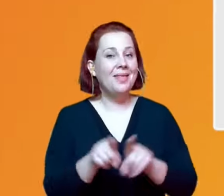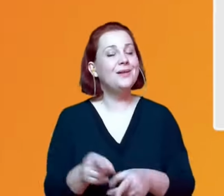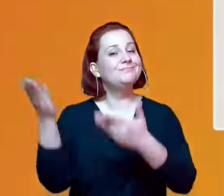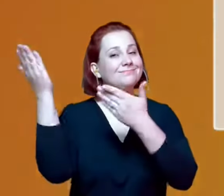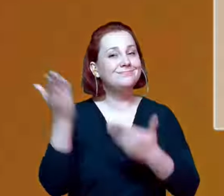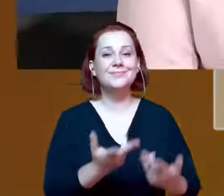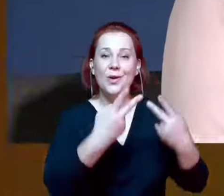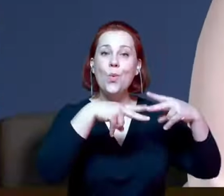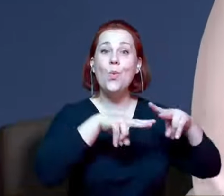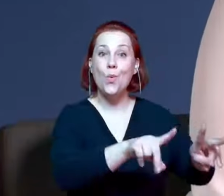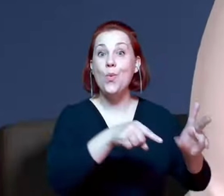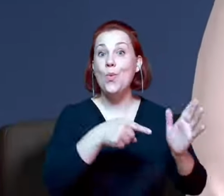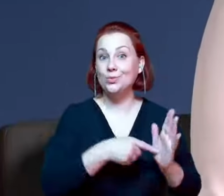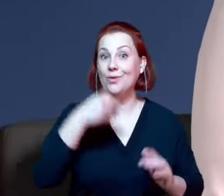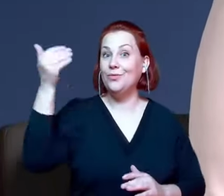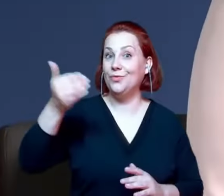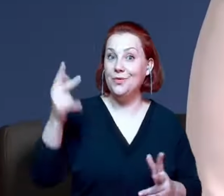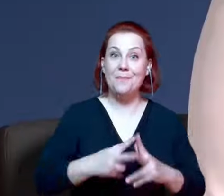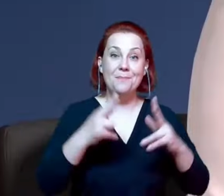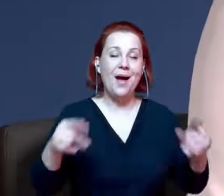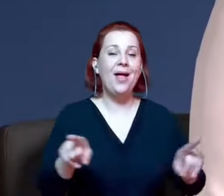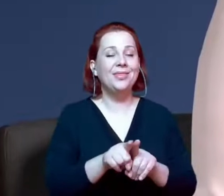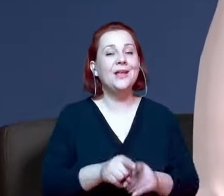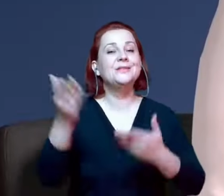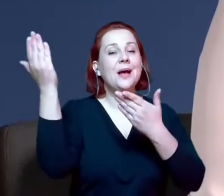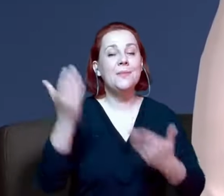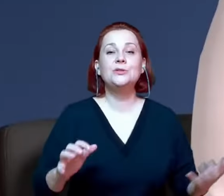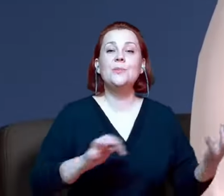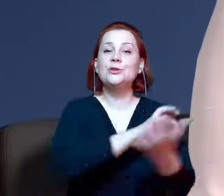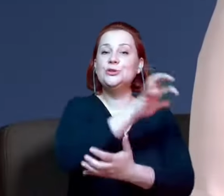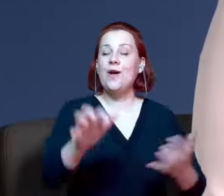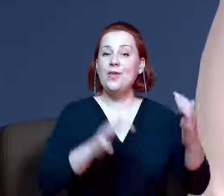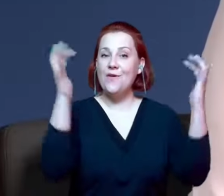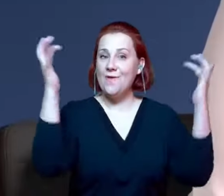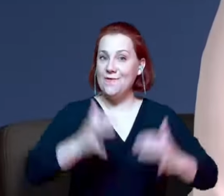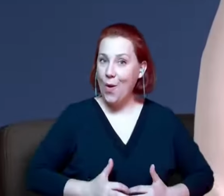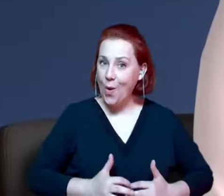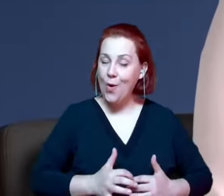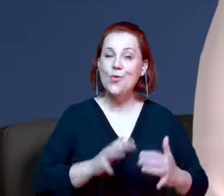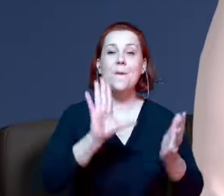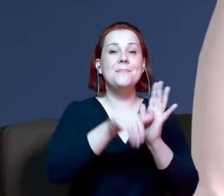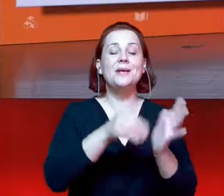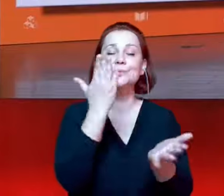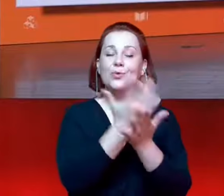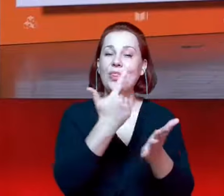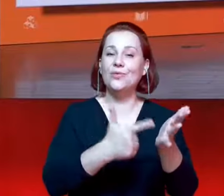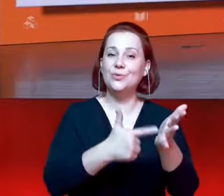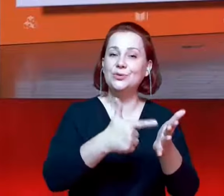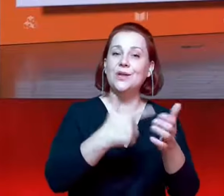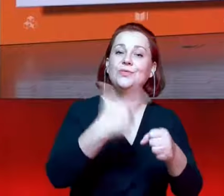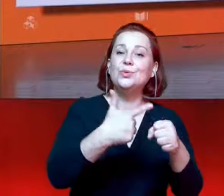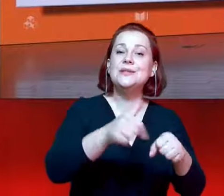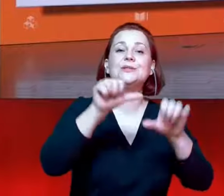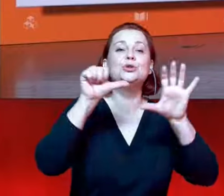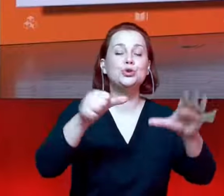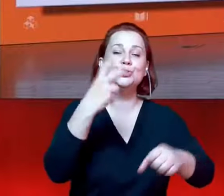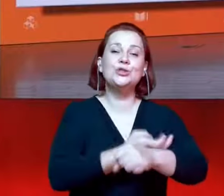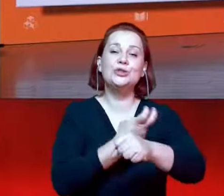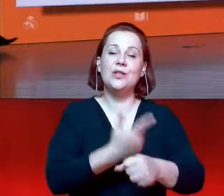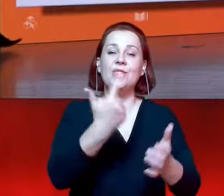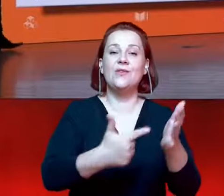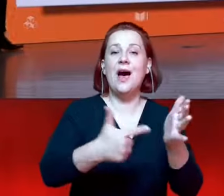do uczestnictwa w panelu i zapraszam na Światowe Forum Miejskie już 26 czerwca 2022 roku.